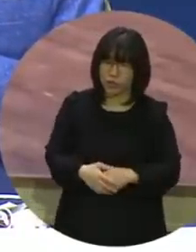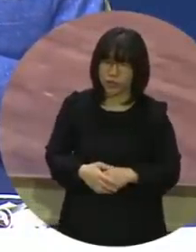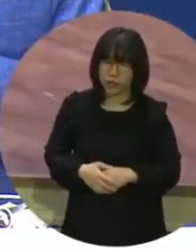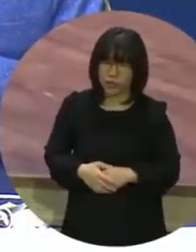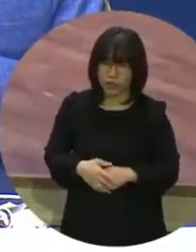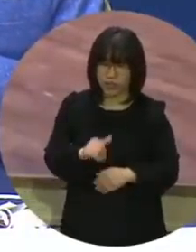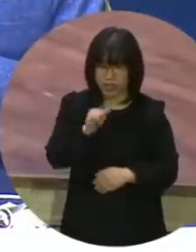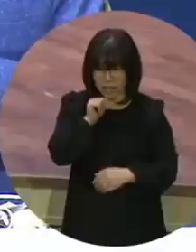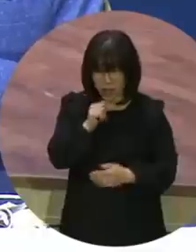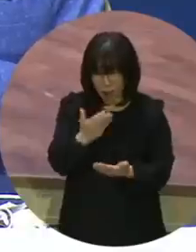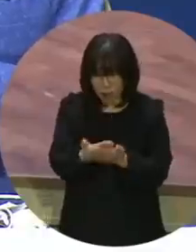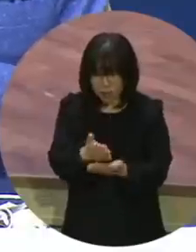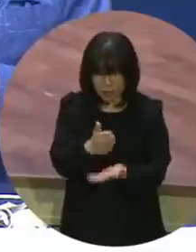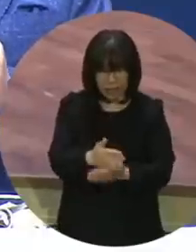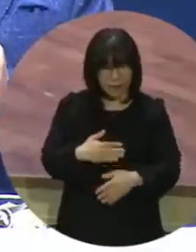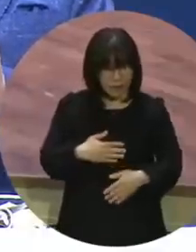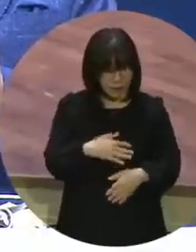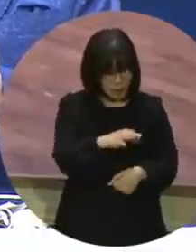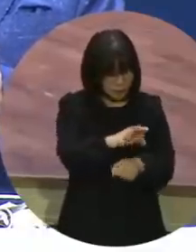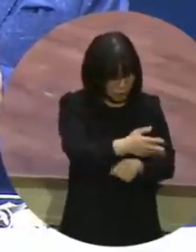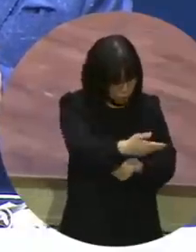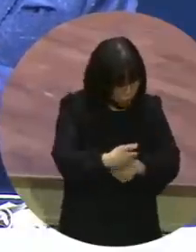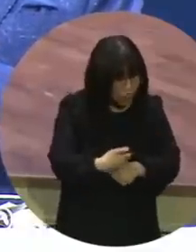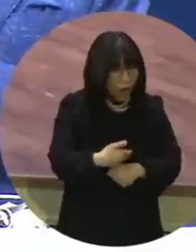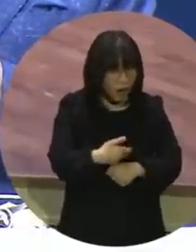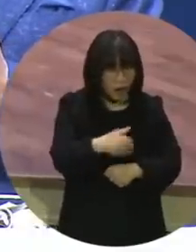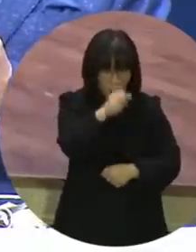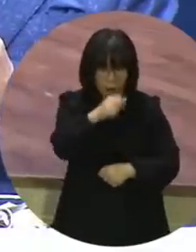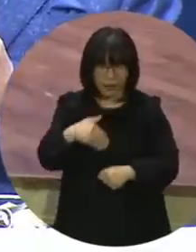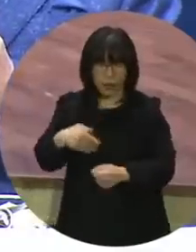뭐 거지냐? 한번 받아보면 좋다. 나도 산다.